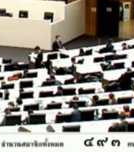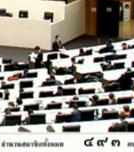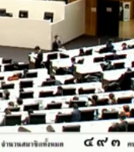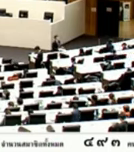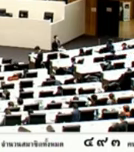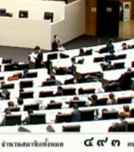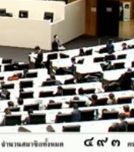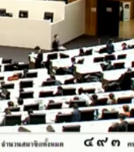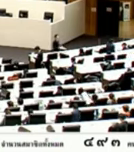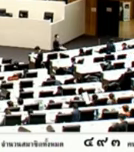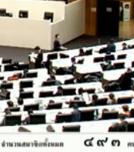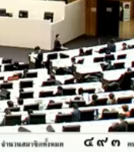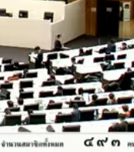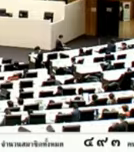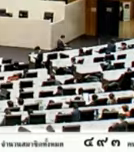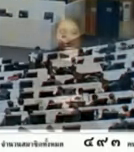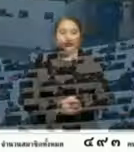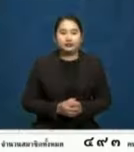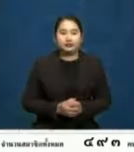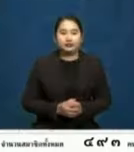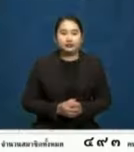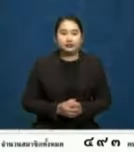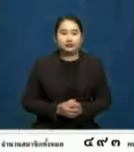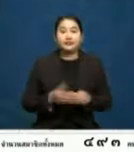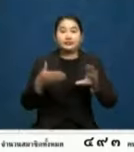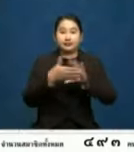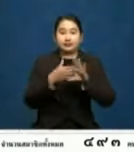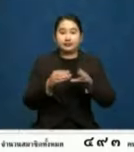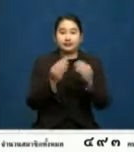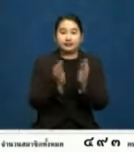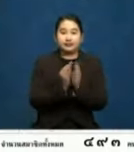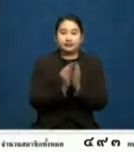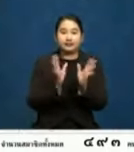ลงคะแนนกันเรียบร้อยแล้วครับเจ้าหน้าที่แสดงผล